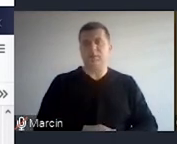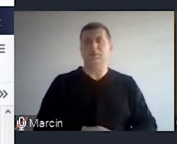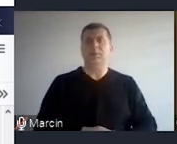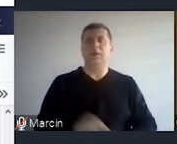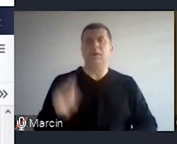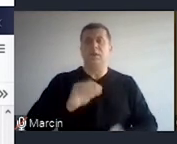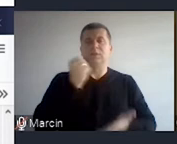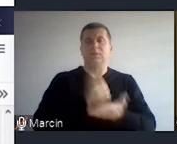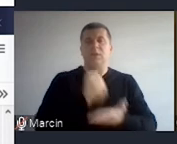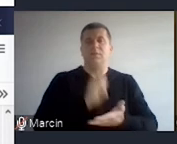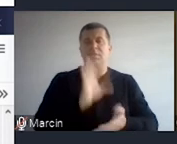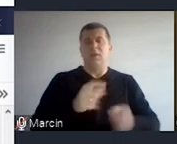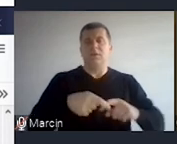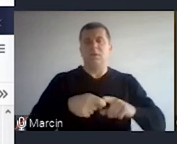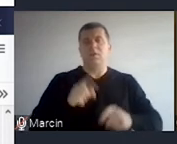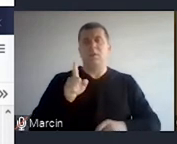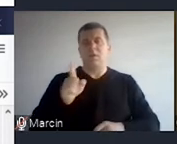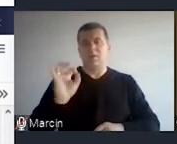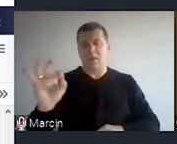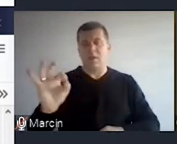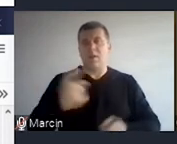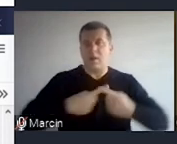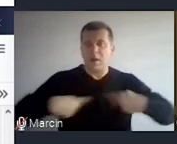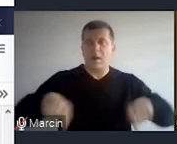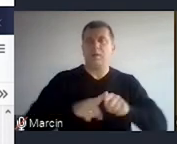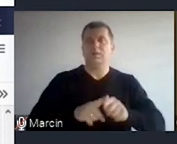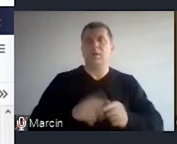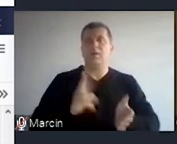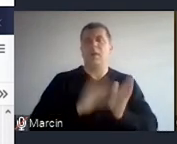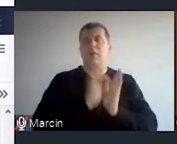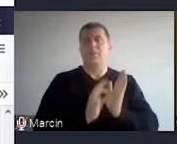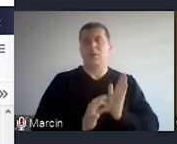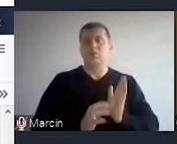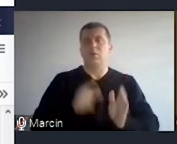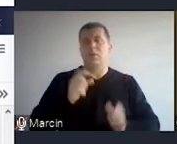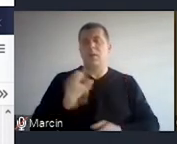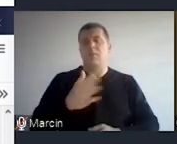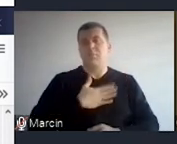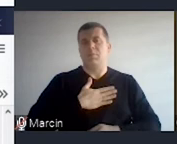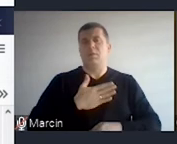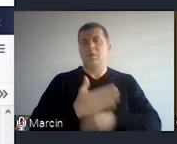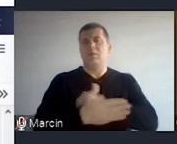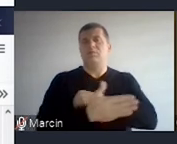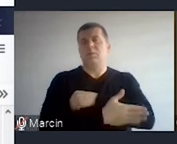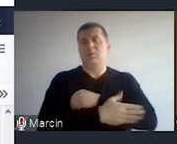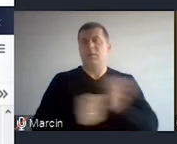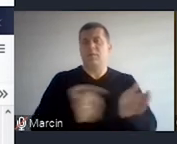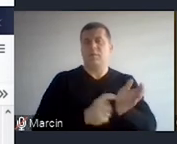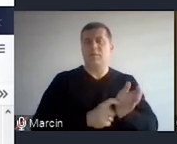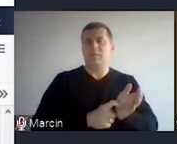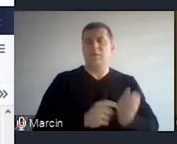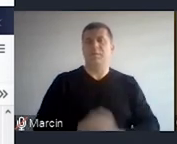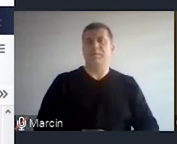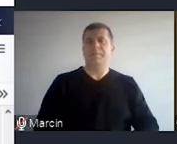kwestia związana z jej realizacją na bieżąco. Taki mamy podstawowy wymóg na bieżąco